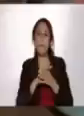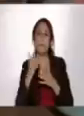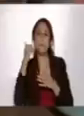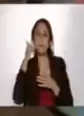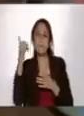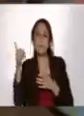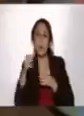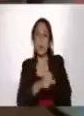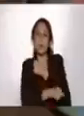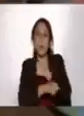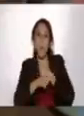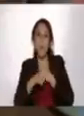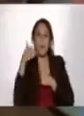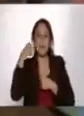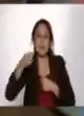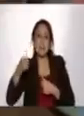اتصاحب عليها لمدة أسبوع بس.